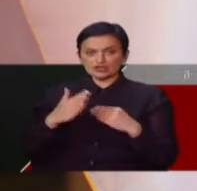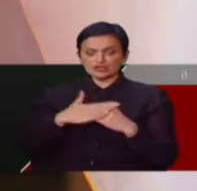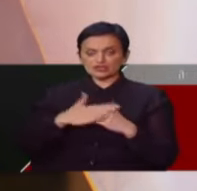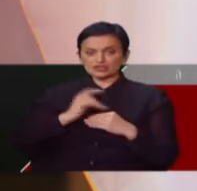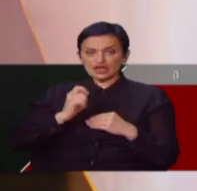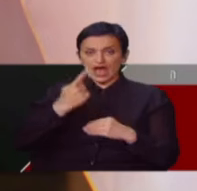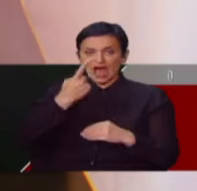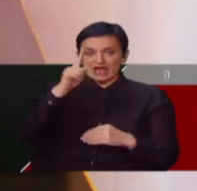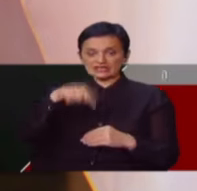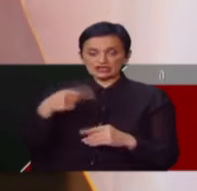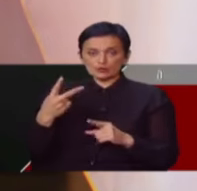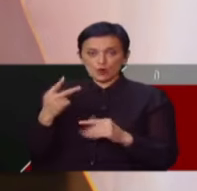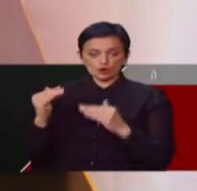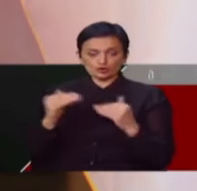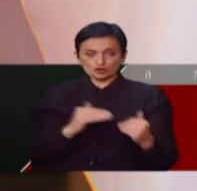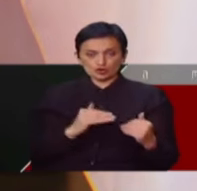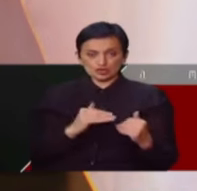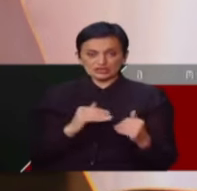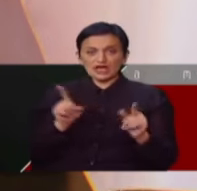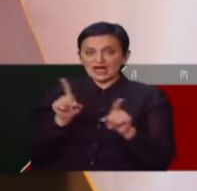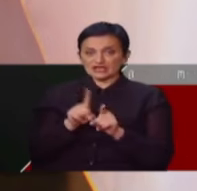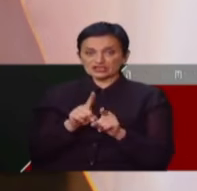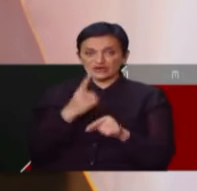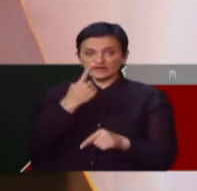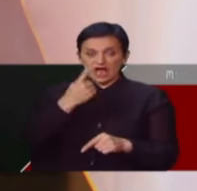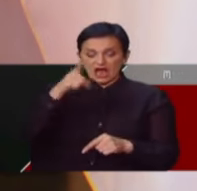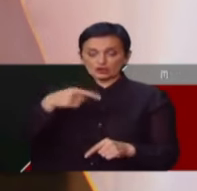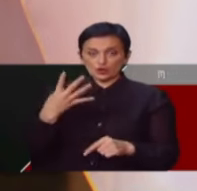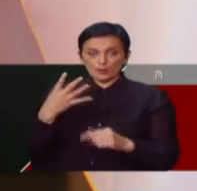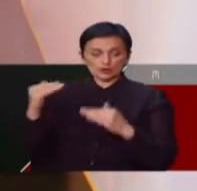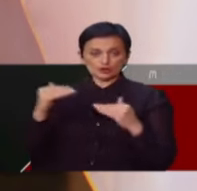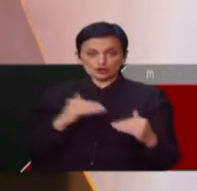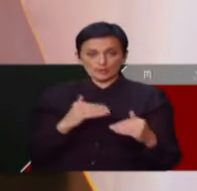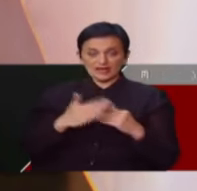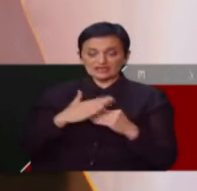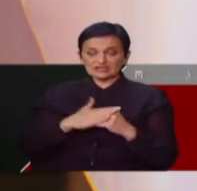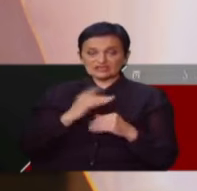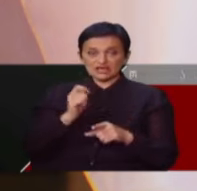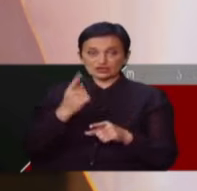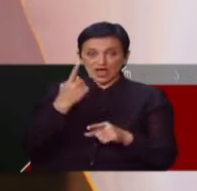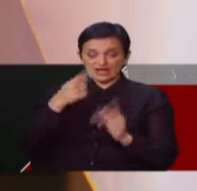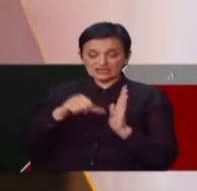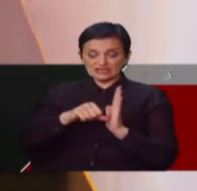სასჯელის 1/2 შემცირებას, ასევე 1/4 შემცირებას, სასჯელის 1/6 შემცირებას